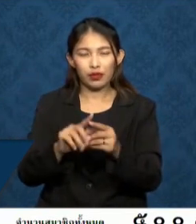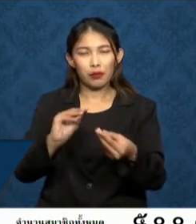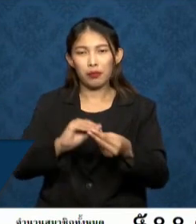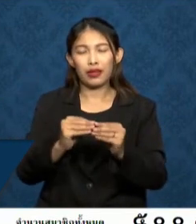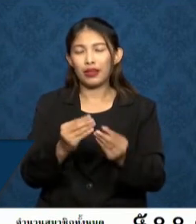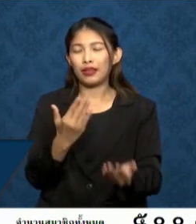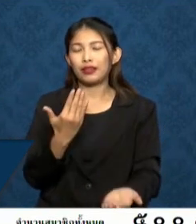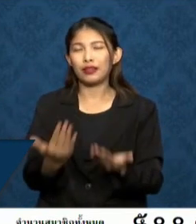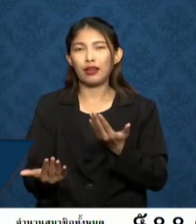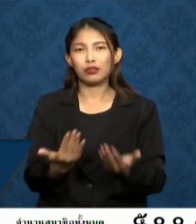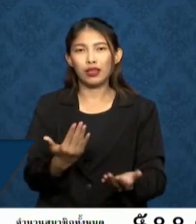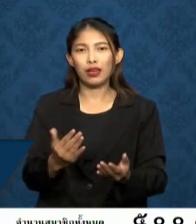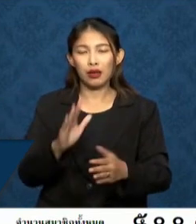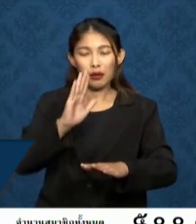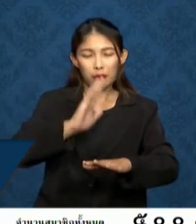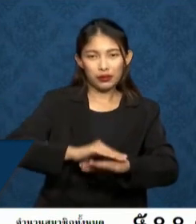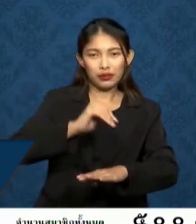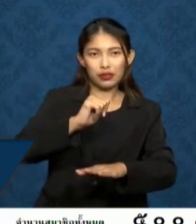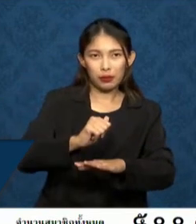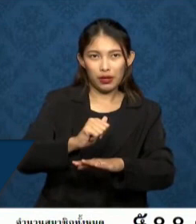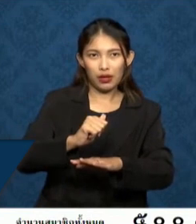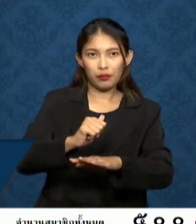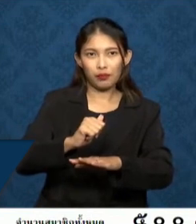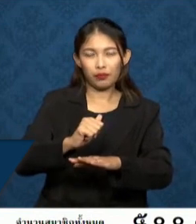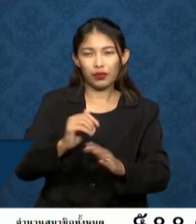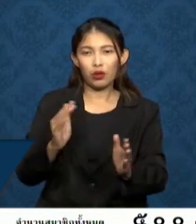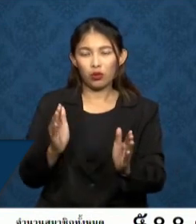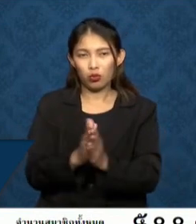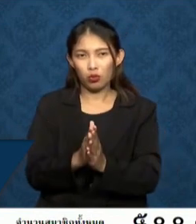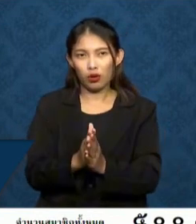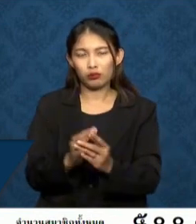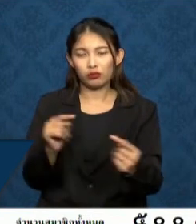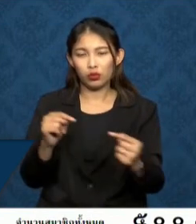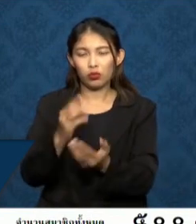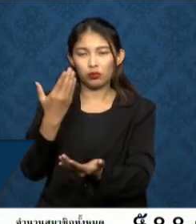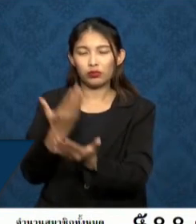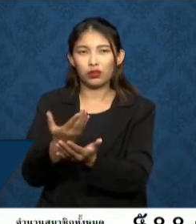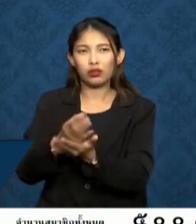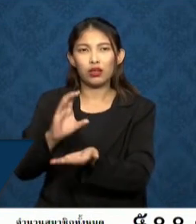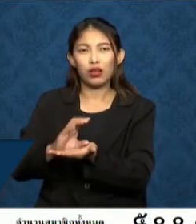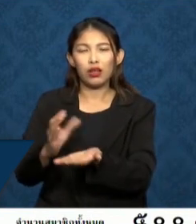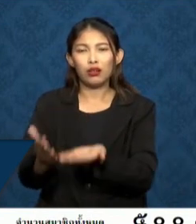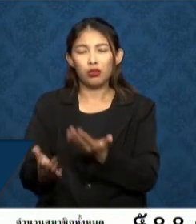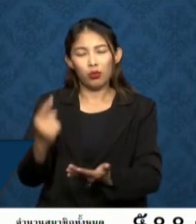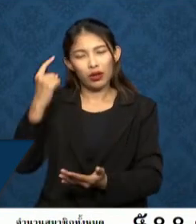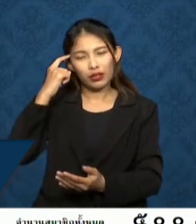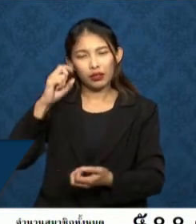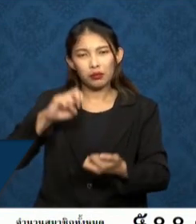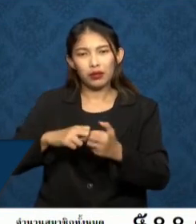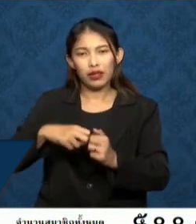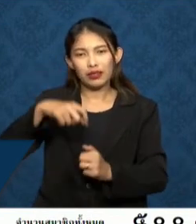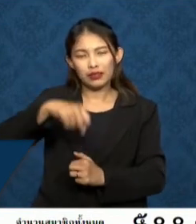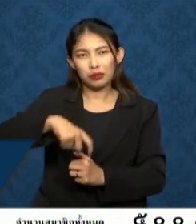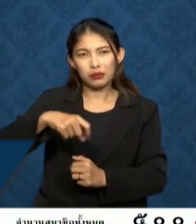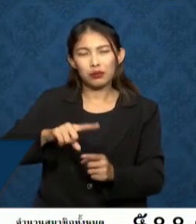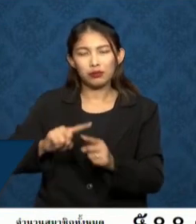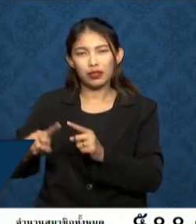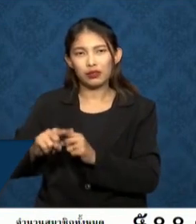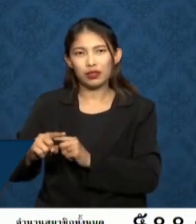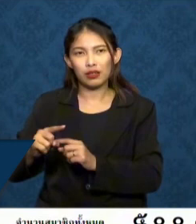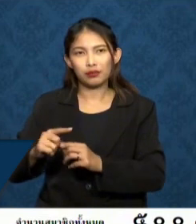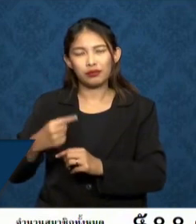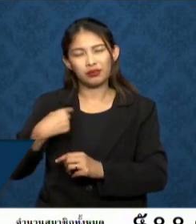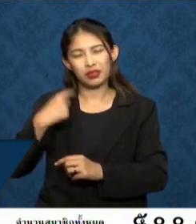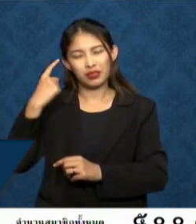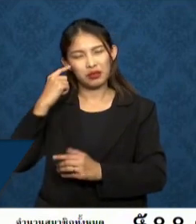ก็ดีเนี่ยนะครับทั้งประสิทธิภาพนะครับที่สัดส่วนที่มีต่องบประมาณหรือความทับซ้อนที่มีต่อการดังนั้นนะครับผมจึง